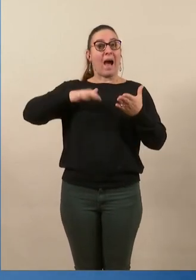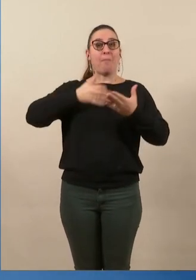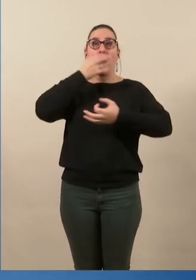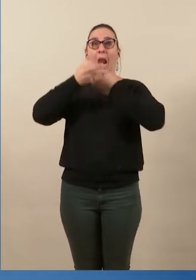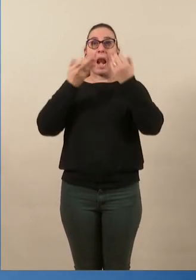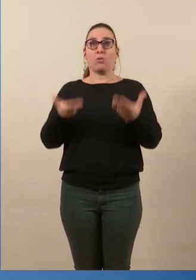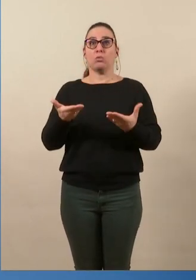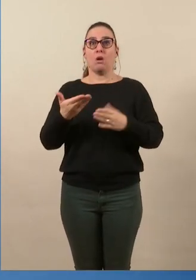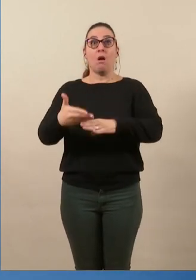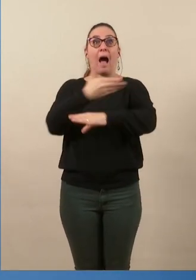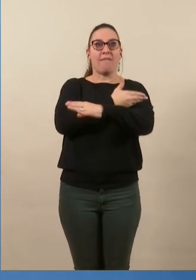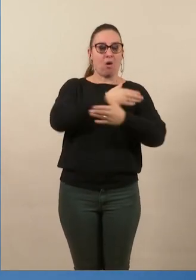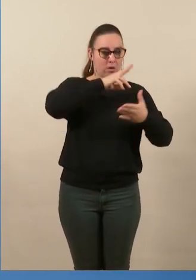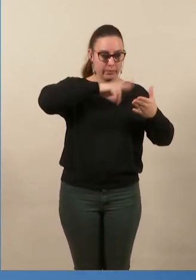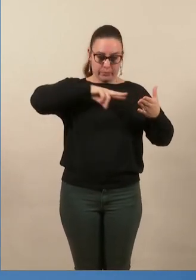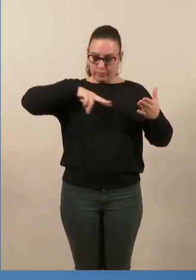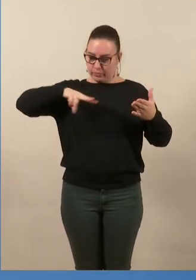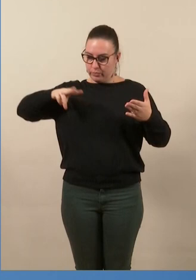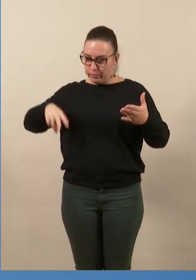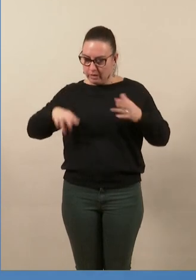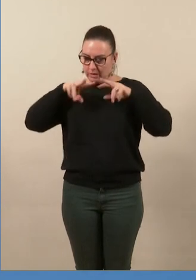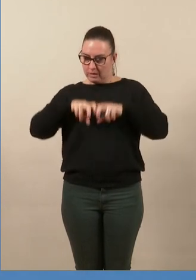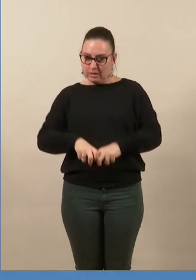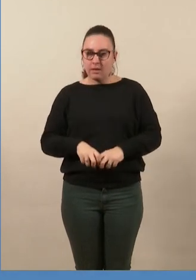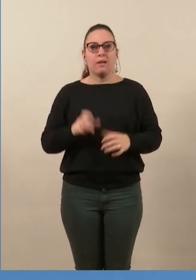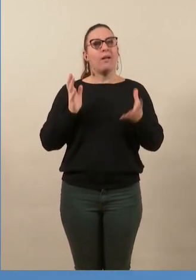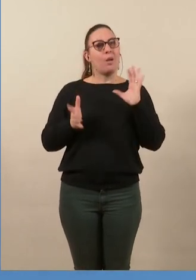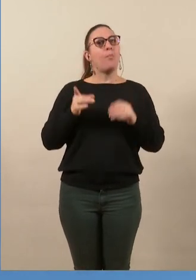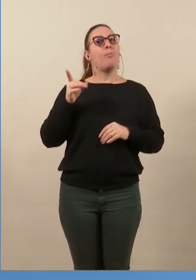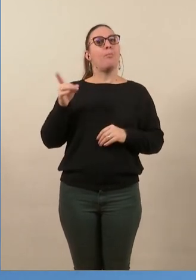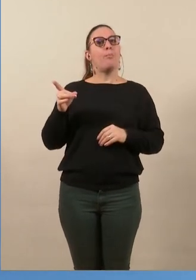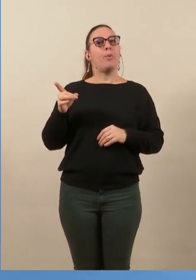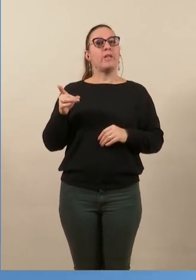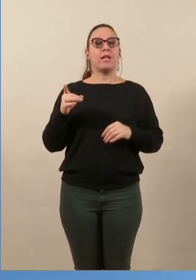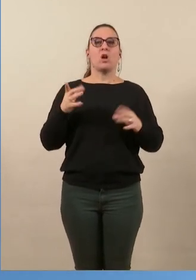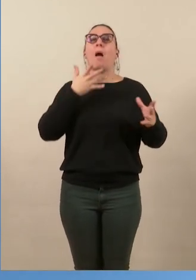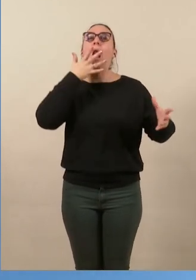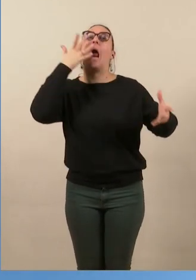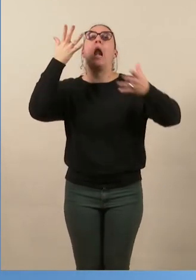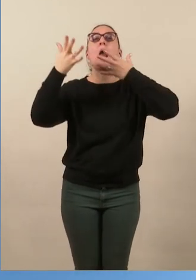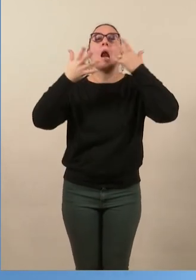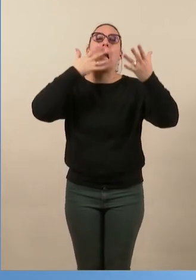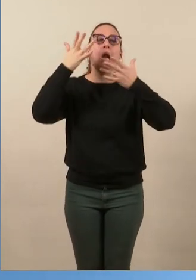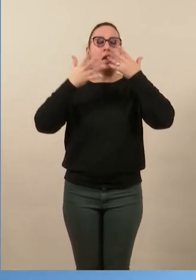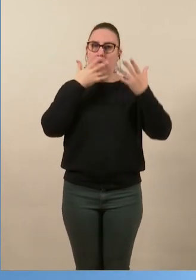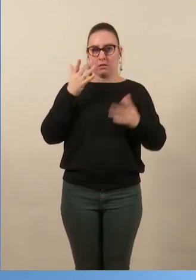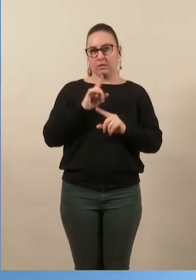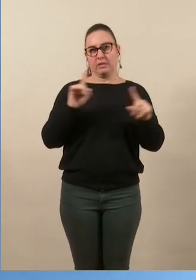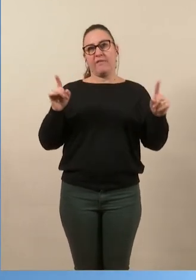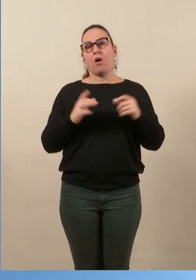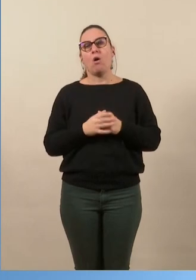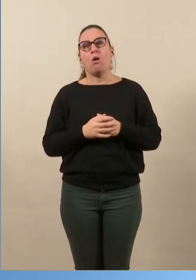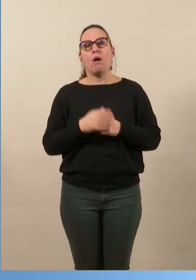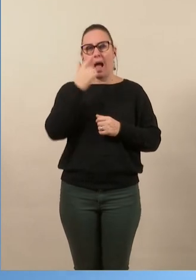lire en faire la lecture publique je pense qu'il ne livrerai pas ces salmigondi dont mes collègues viennent de parler je pense qu'ils